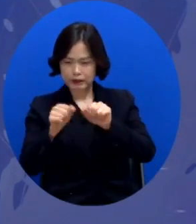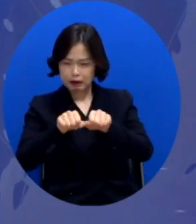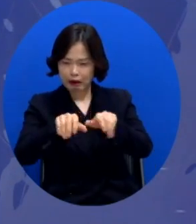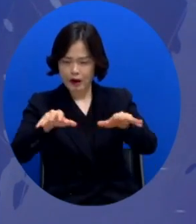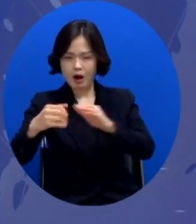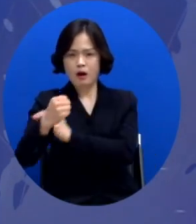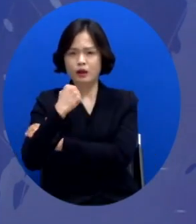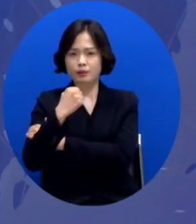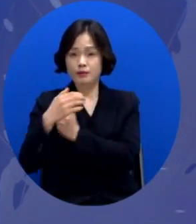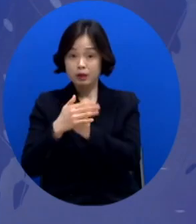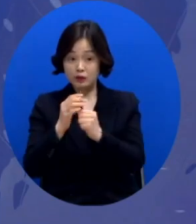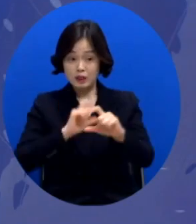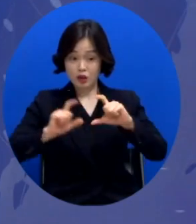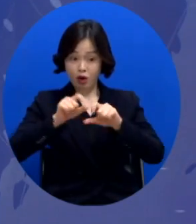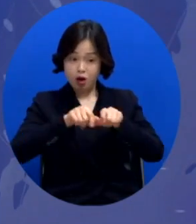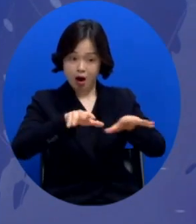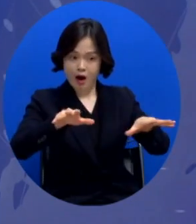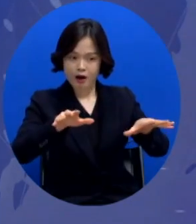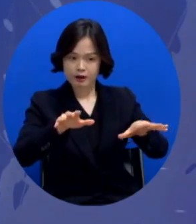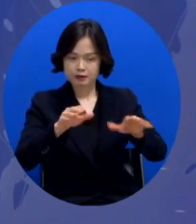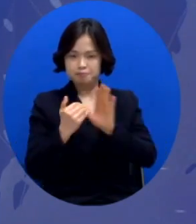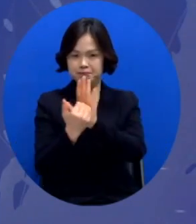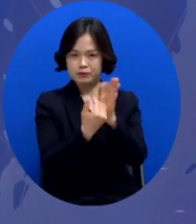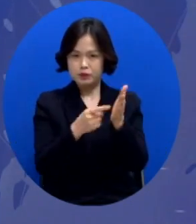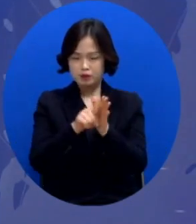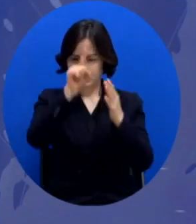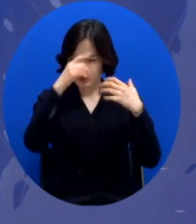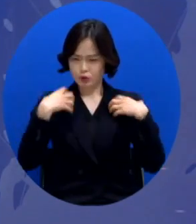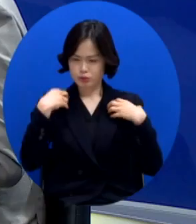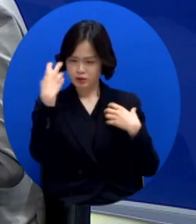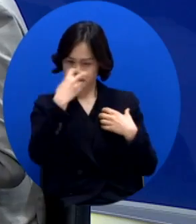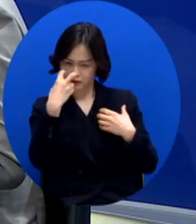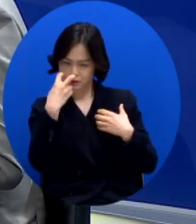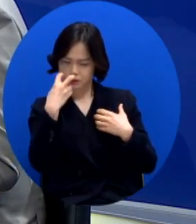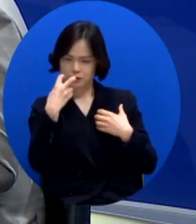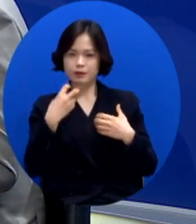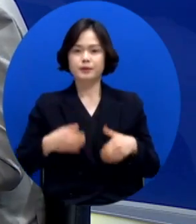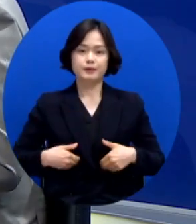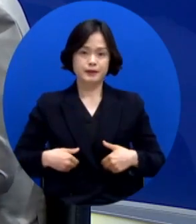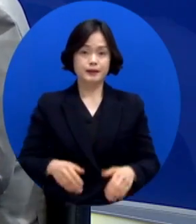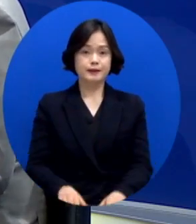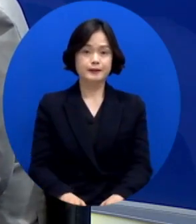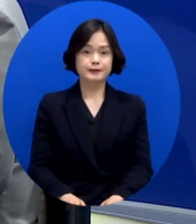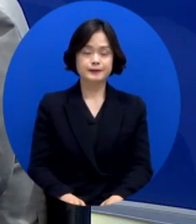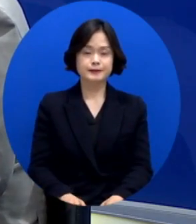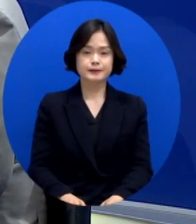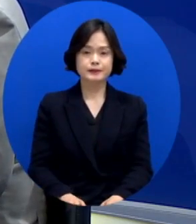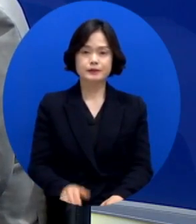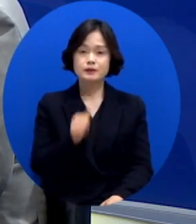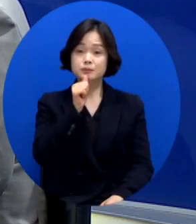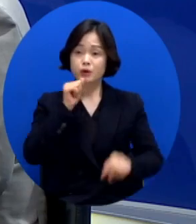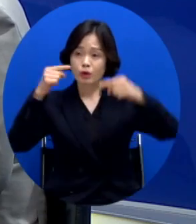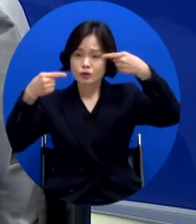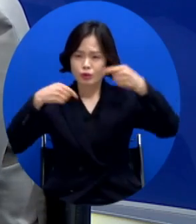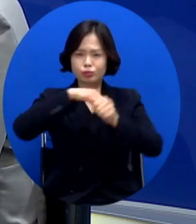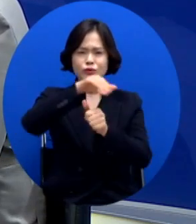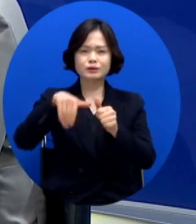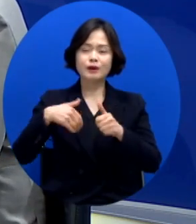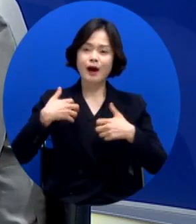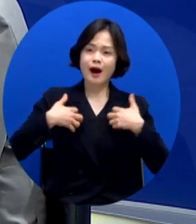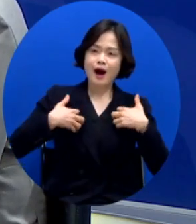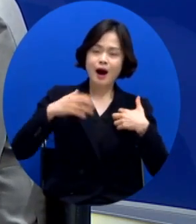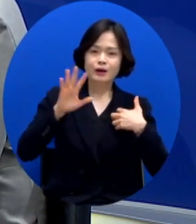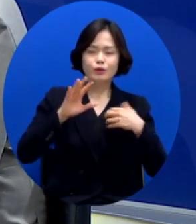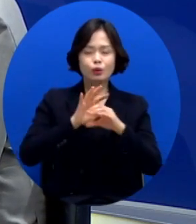않도록 방역당국이 더욱 면밀히 주시해야 될 것 같습니다. 네, 뭐 코로나19 때문에 명절 분위기가 이래저래 살지 않고 있는 것 같은데요. 이